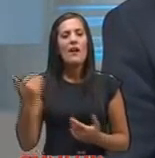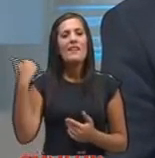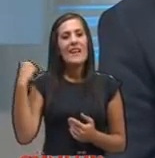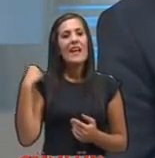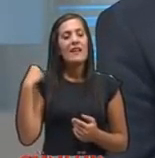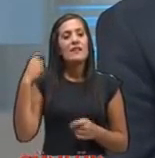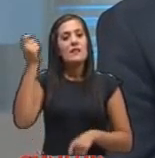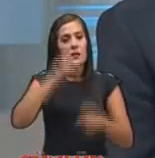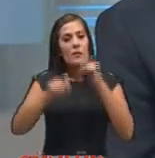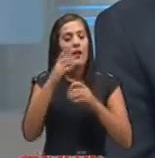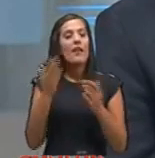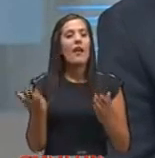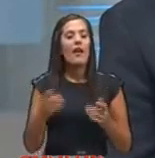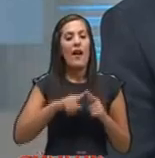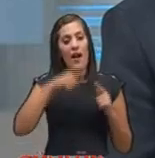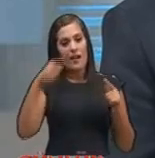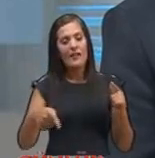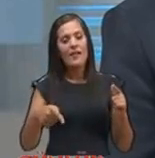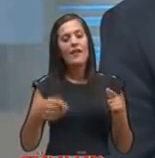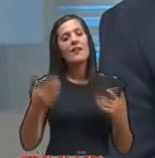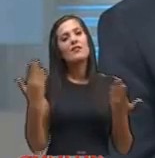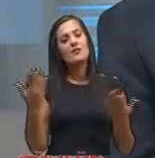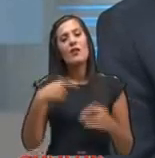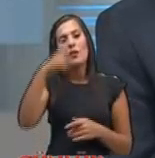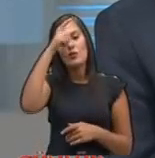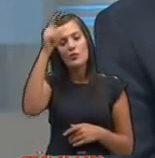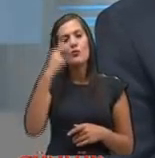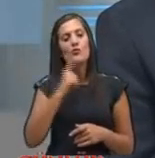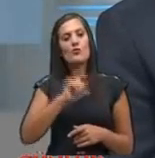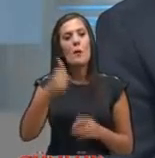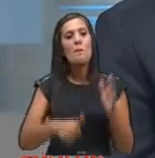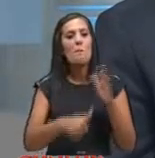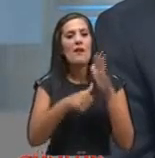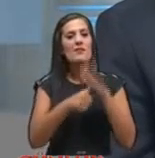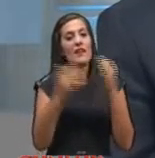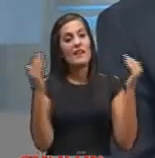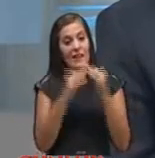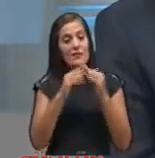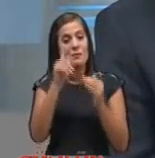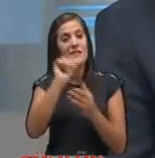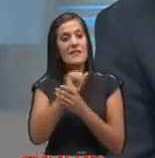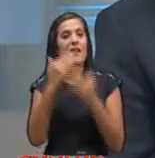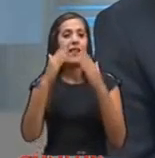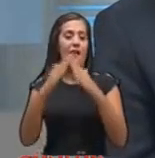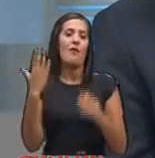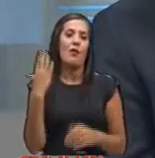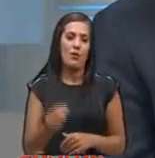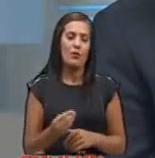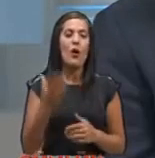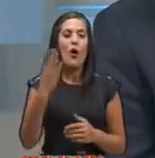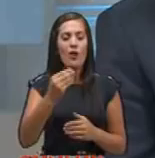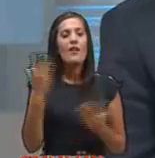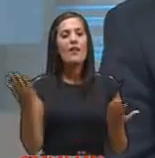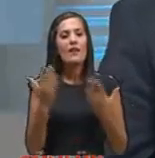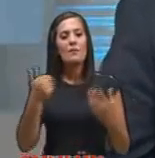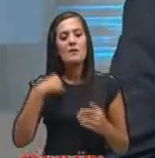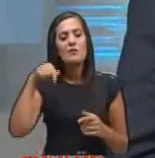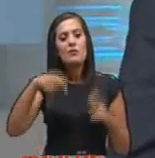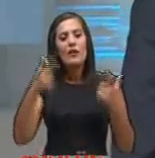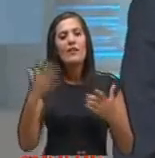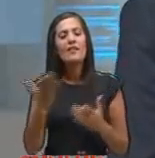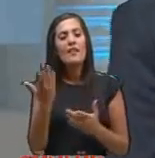yenisi yapılana kadar diyelim inşallah Türkiye Cumhuriyeti'nin başkentine yakışır bir sanat evimiz olur. Harika, olana inşallah. Kadar biz